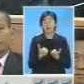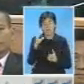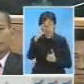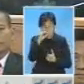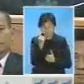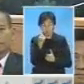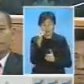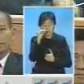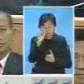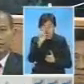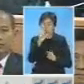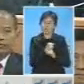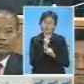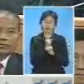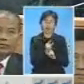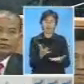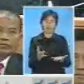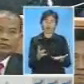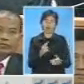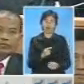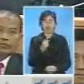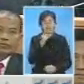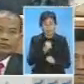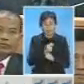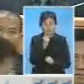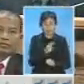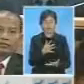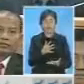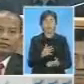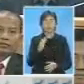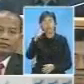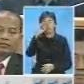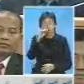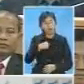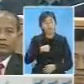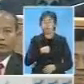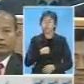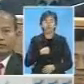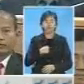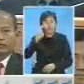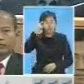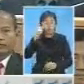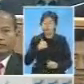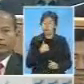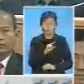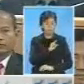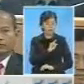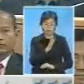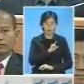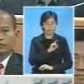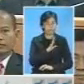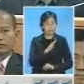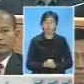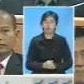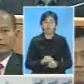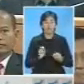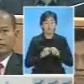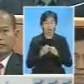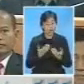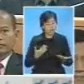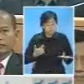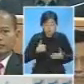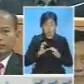ำตามคำพูดฉะนั้นแล้วในสิ่งที่พูดคุยกันมาตอนหัวค่ำนั้นผมถือว่าผมไม่ได้รู้ไม่ได้ยินไม่รับผิดชอบอะไรอะไรจะเกิดขึ้นก็ไม่เกี่